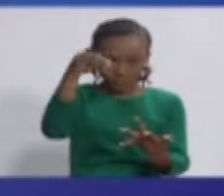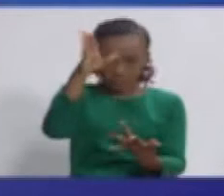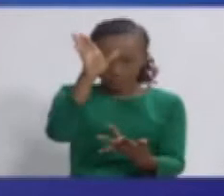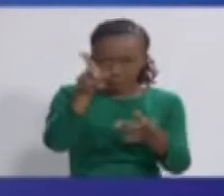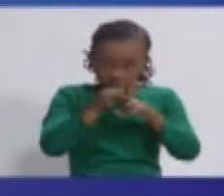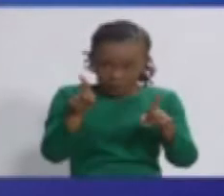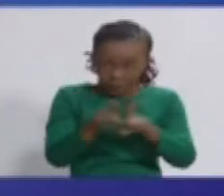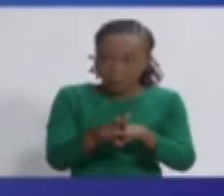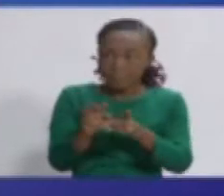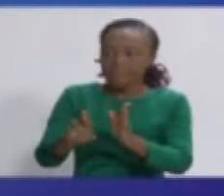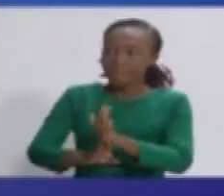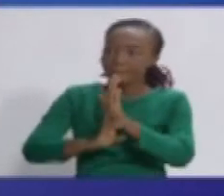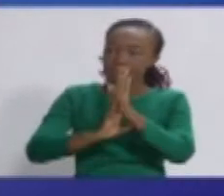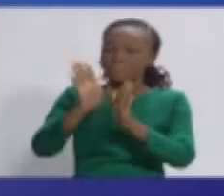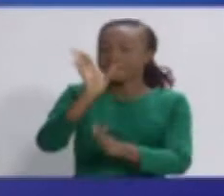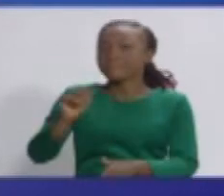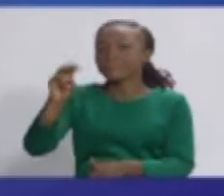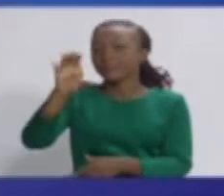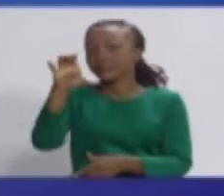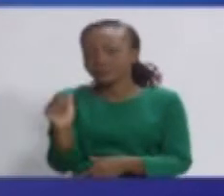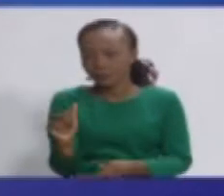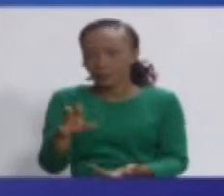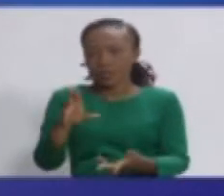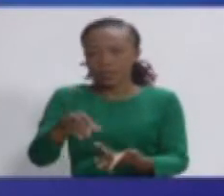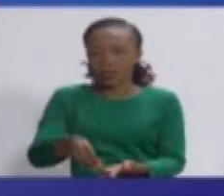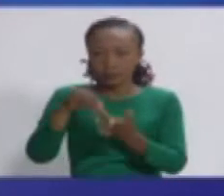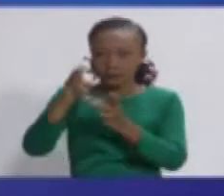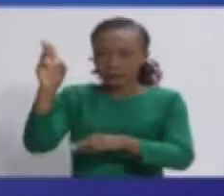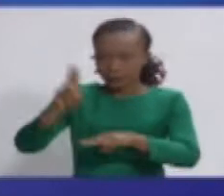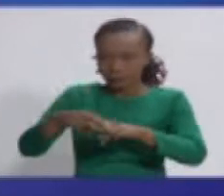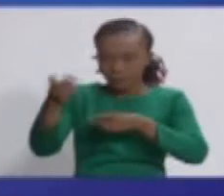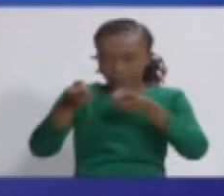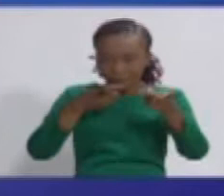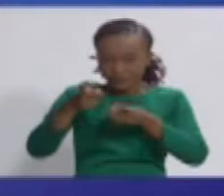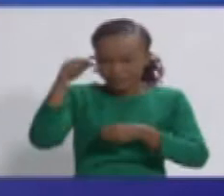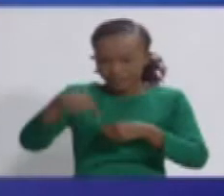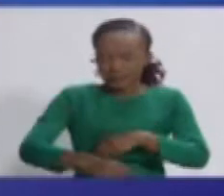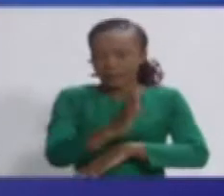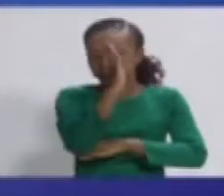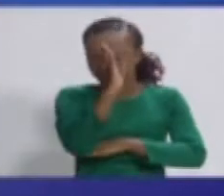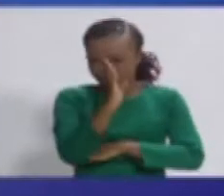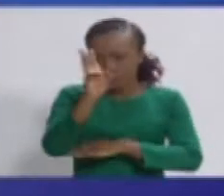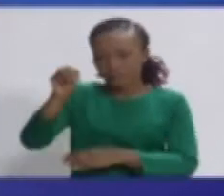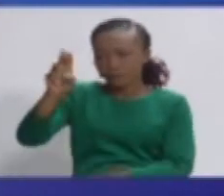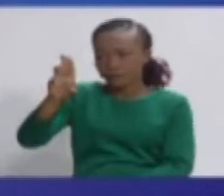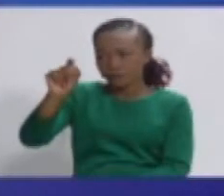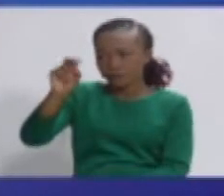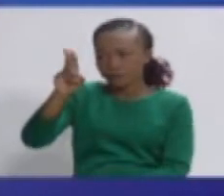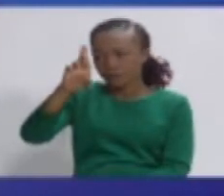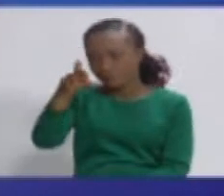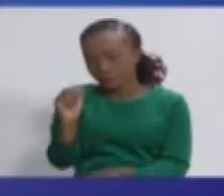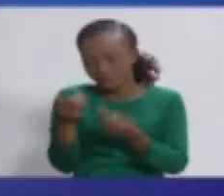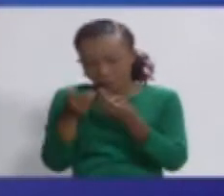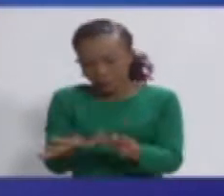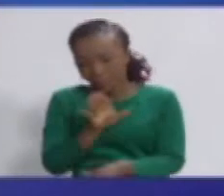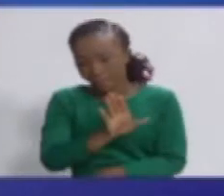hata wawakilishi wadi kwenye kikao maalum kilichoendeshwa alasiri ya leo. Mutura aliyepoteza